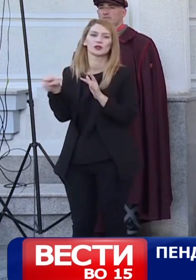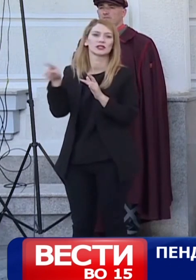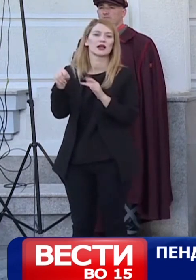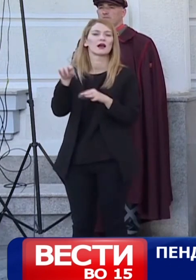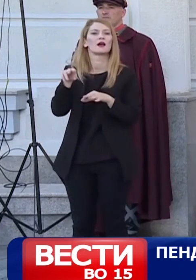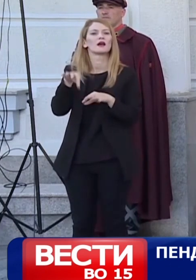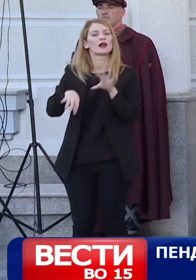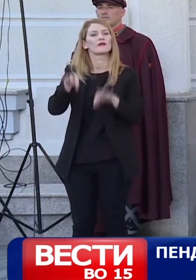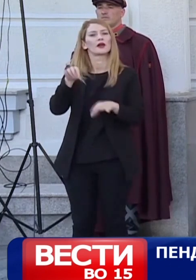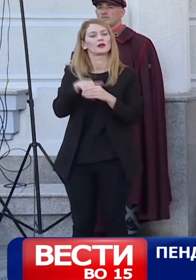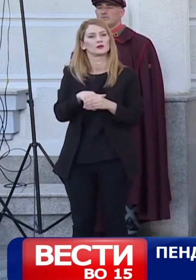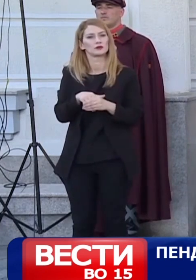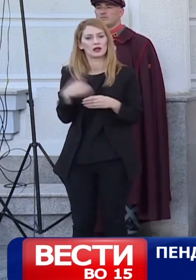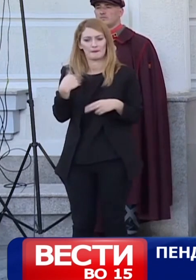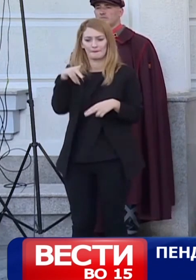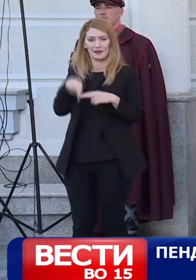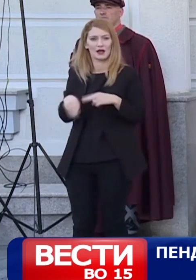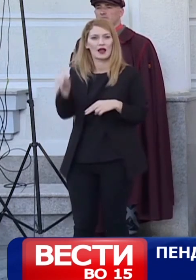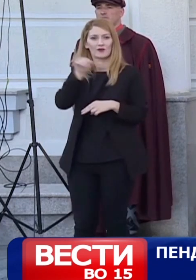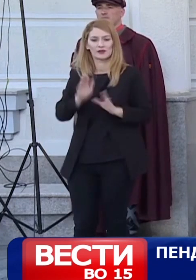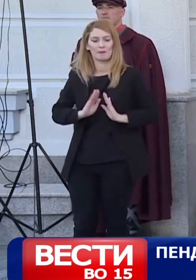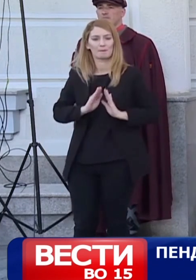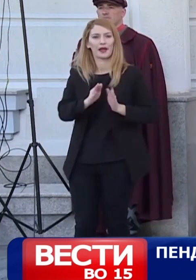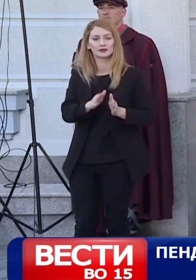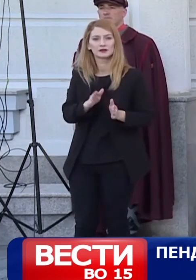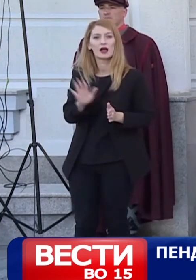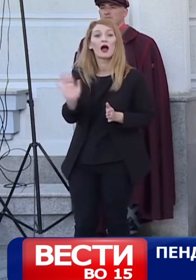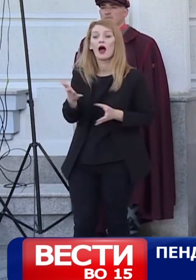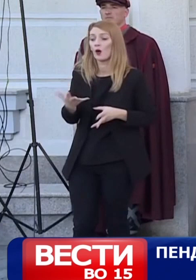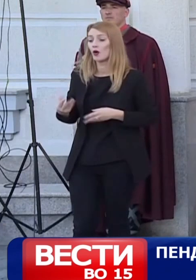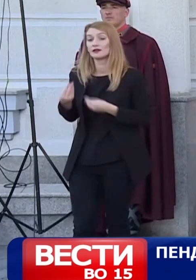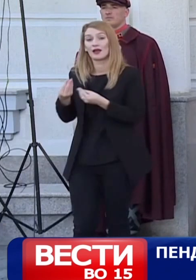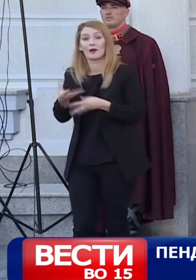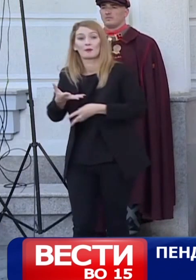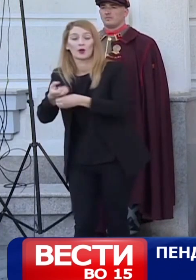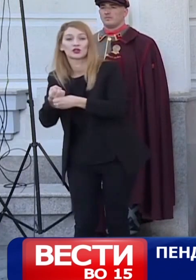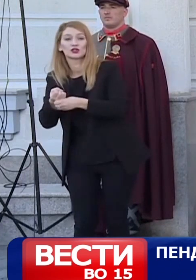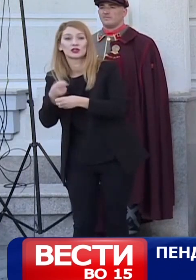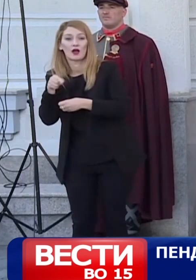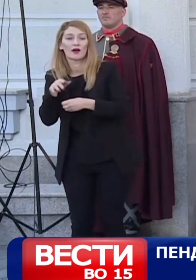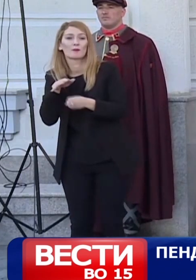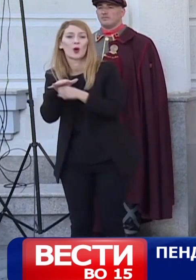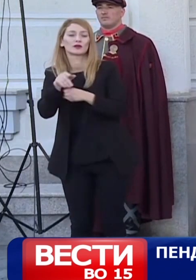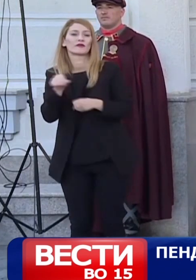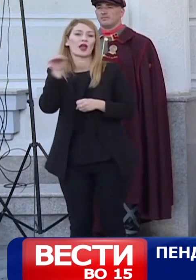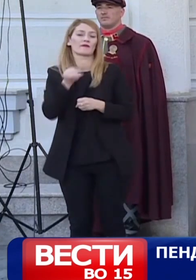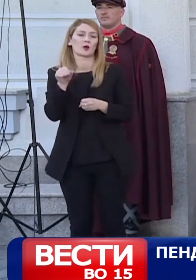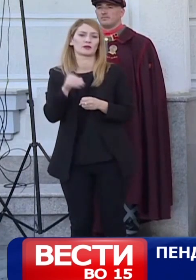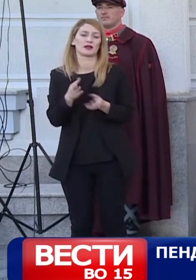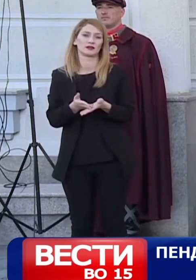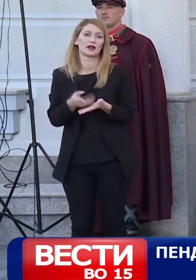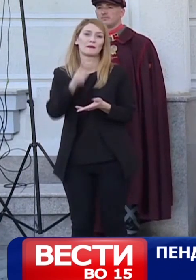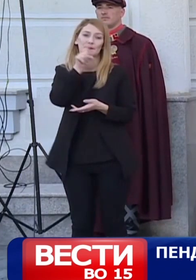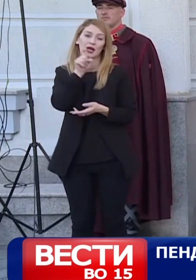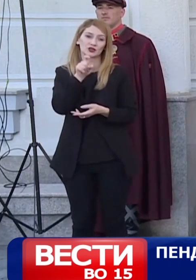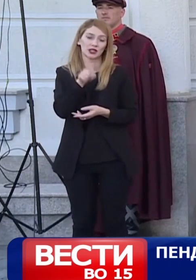референдум? Практично да го прекинеме европскиот пат. Значи, вие ако дадете поддршка на таков референдум, антиевропски, класичен, со